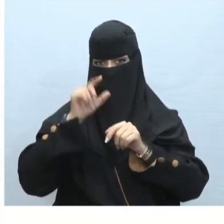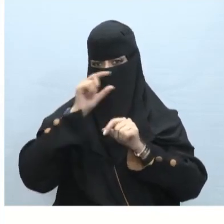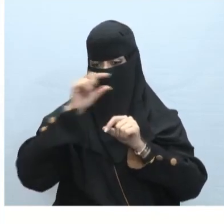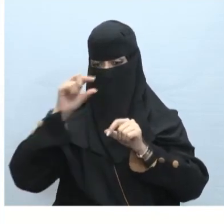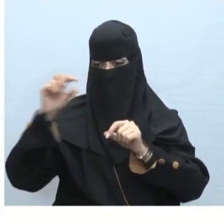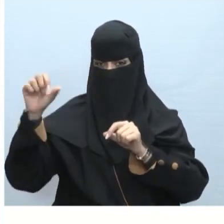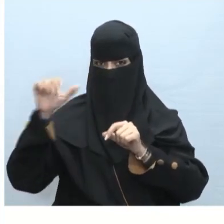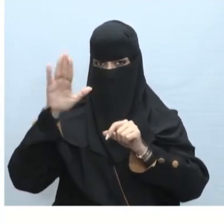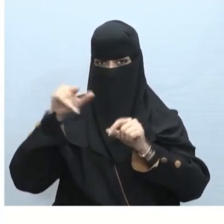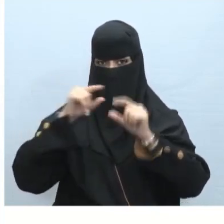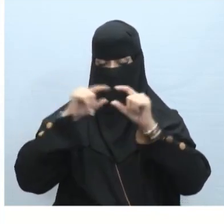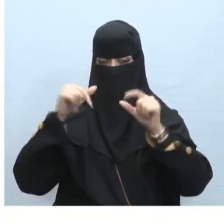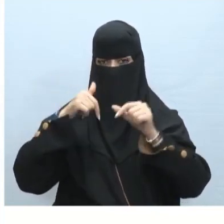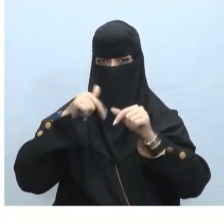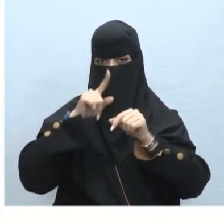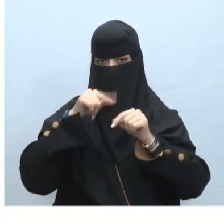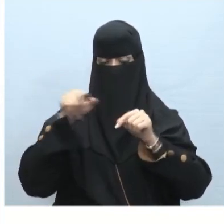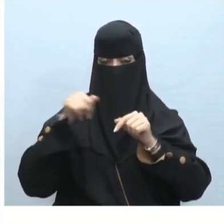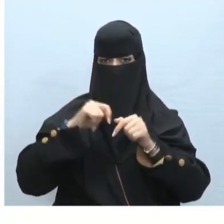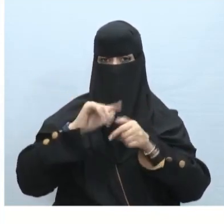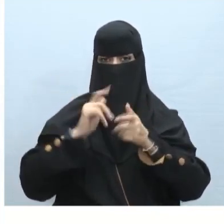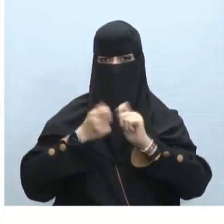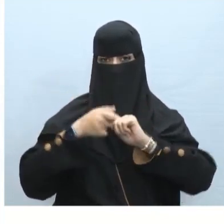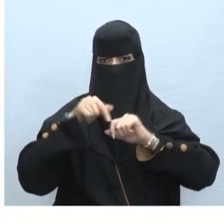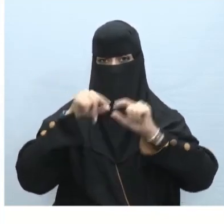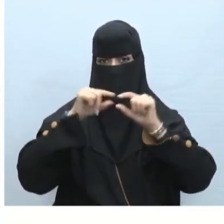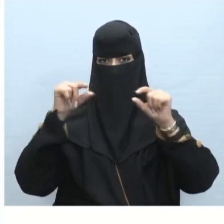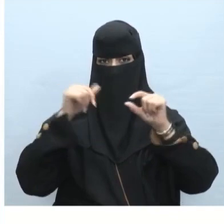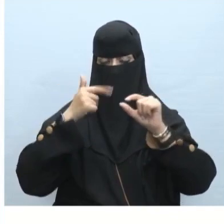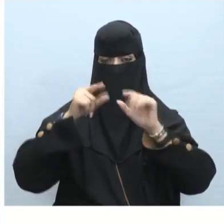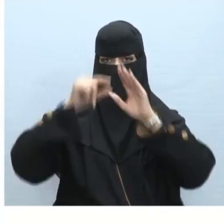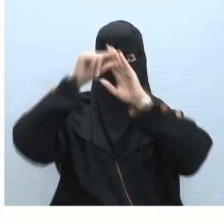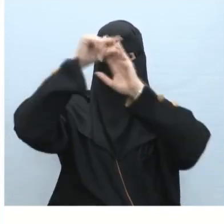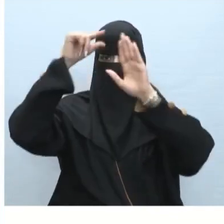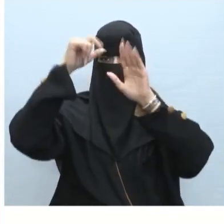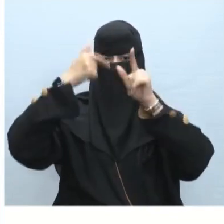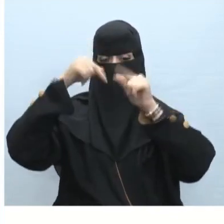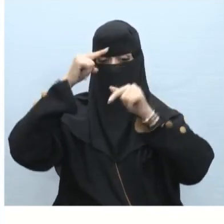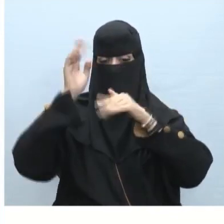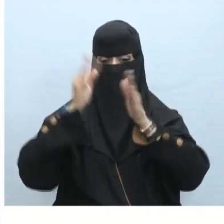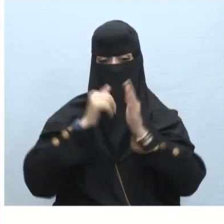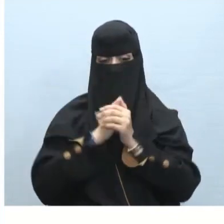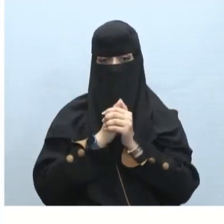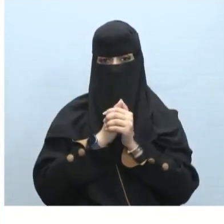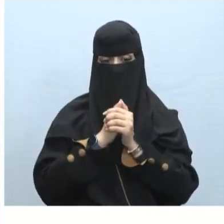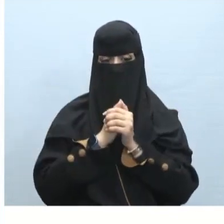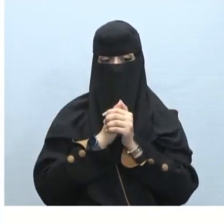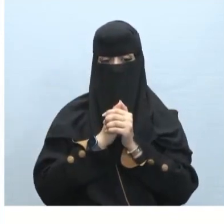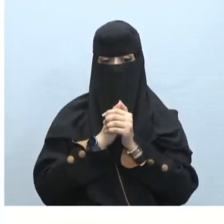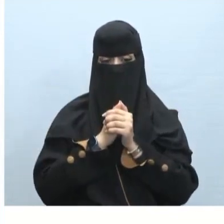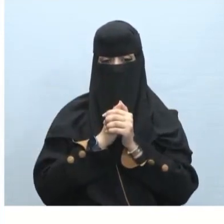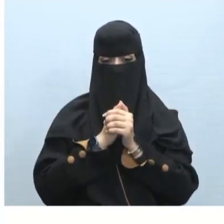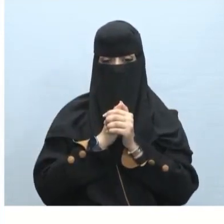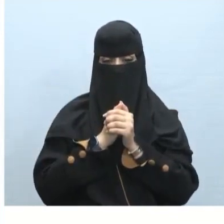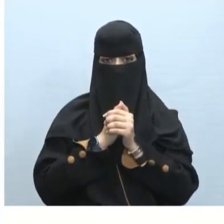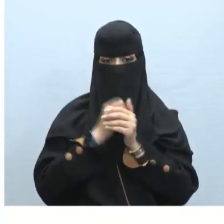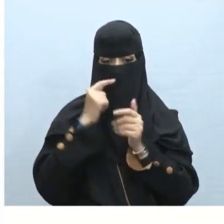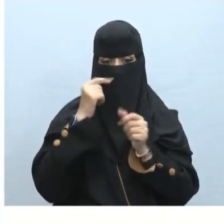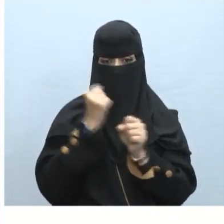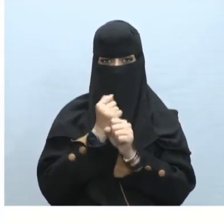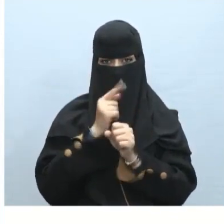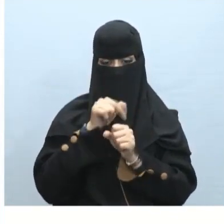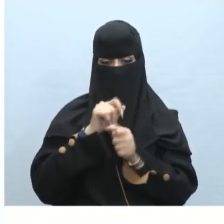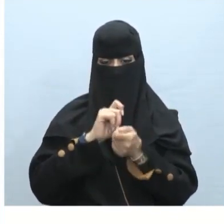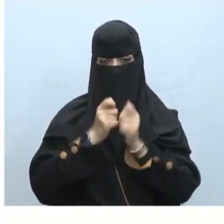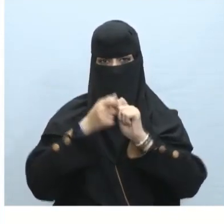من في المخطط البياني كتغير عنوان المخطط على سبيل المثال تطبيق عمليه